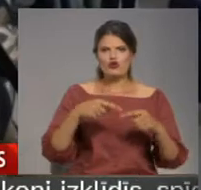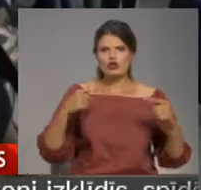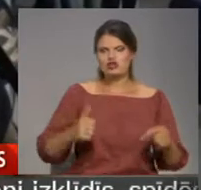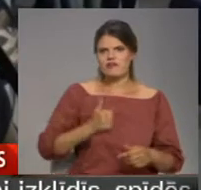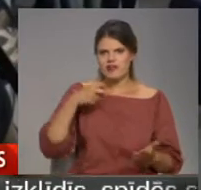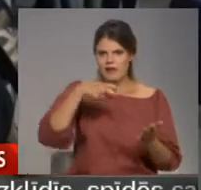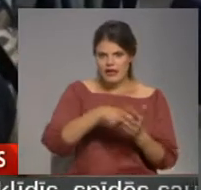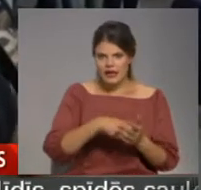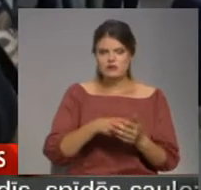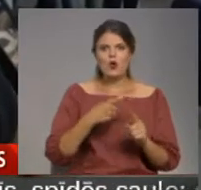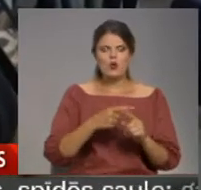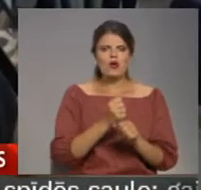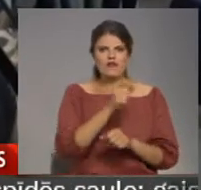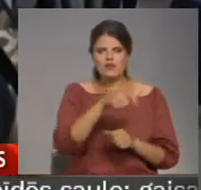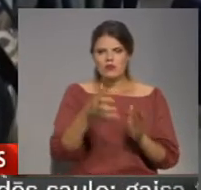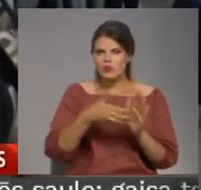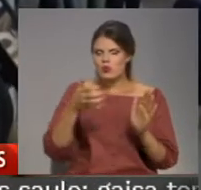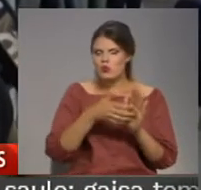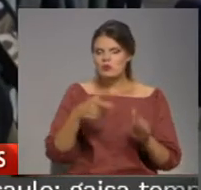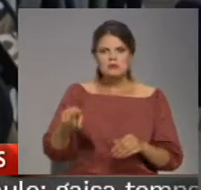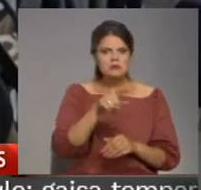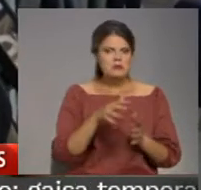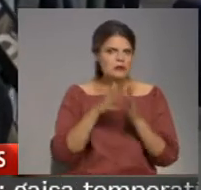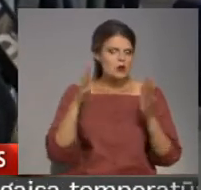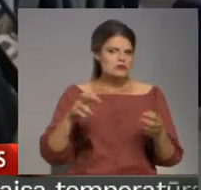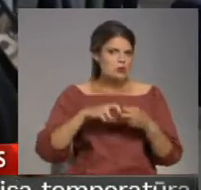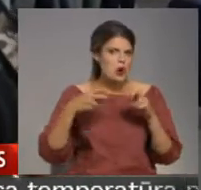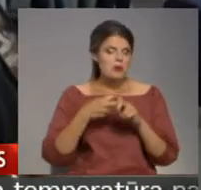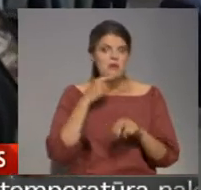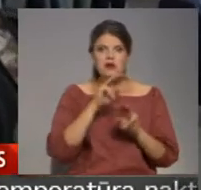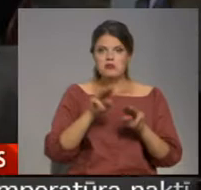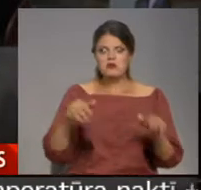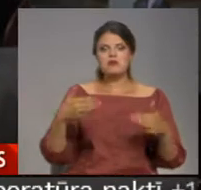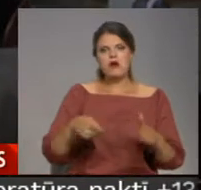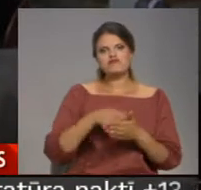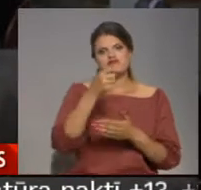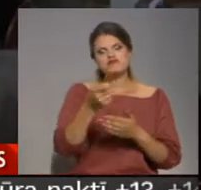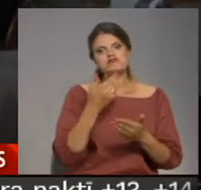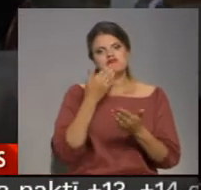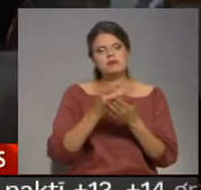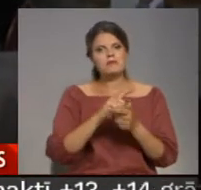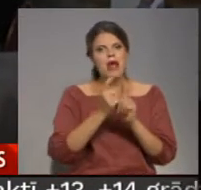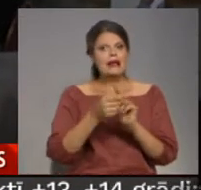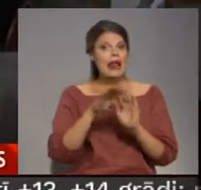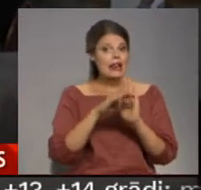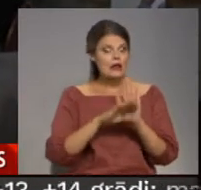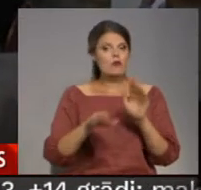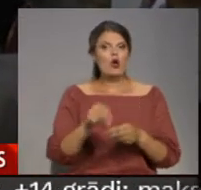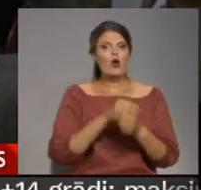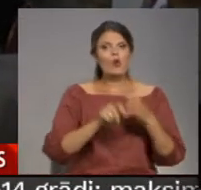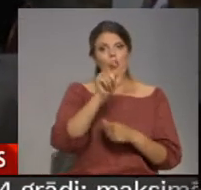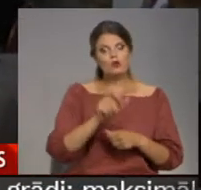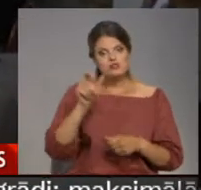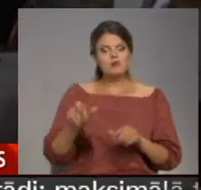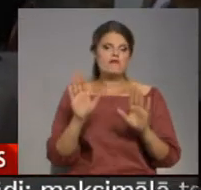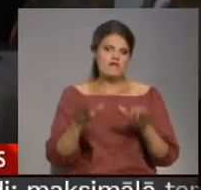darba spēka trūkums sagādā galvas sāpes teju ikvienam. Ekonomikas ministrijā jau iesniegts priekšlikums grozīt likumu, lai uzņēmēji uz